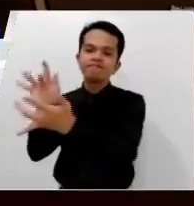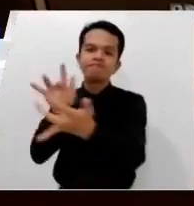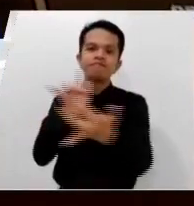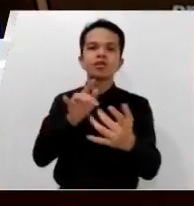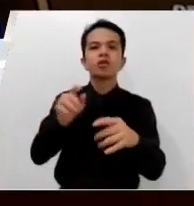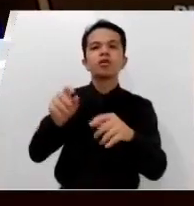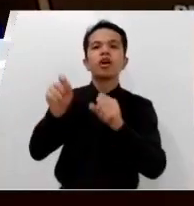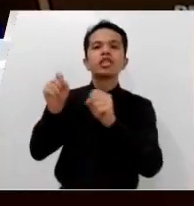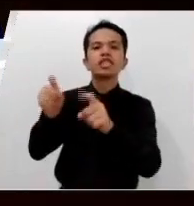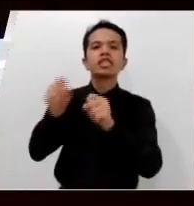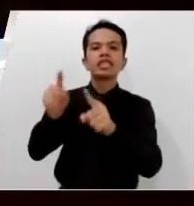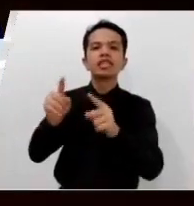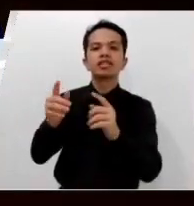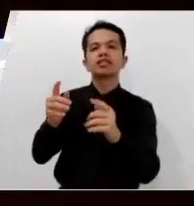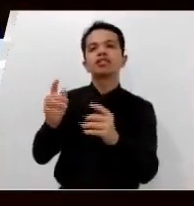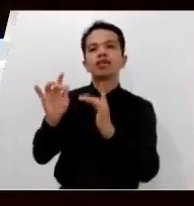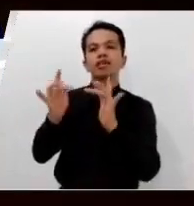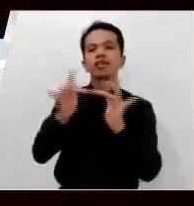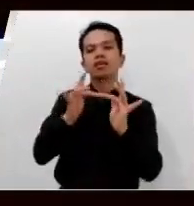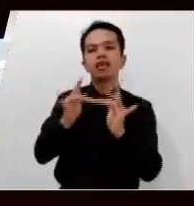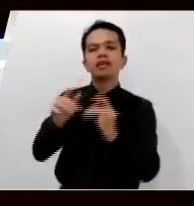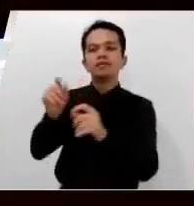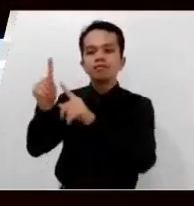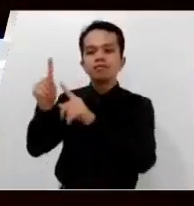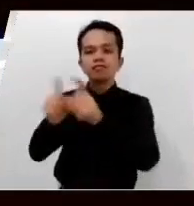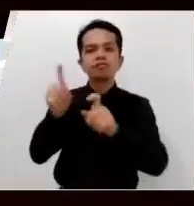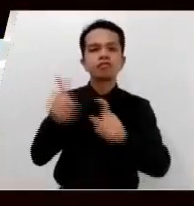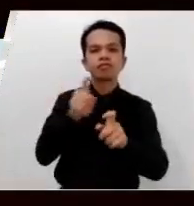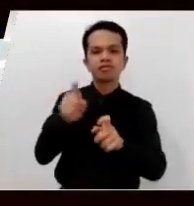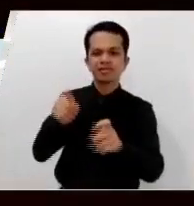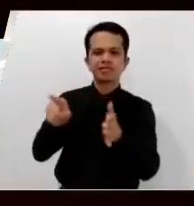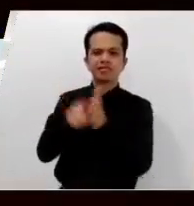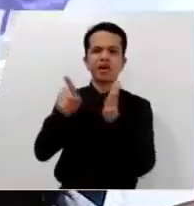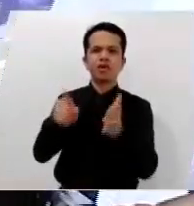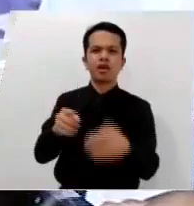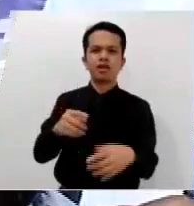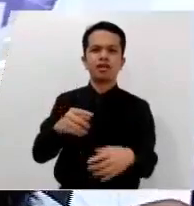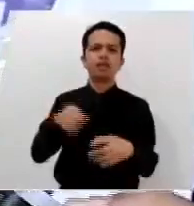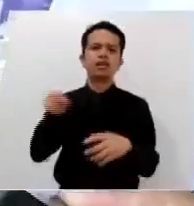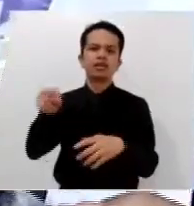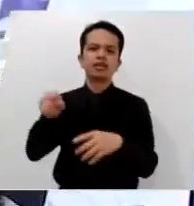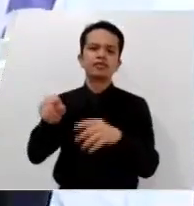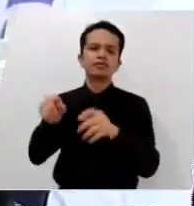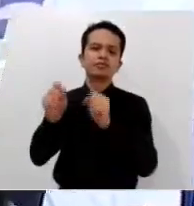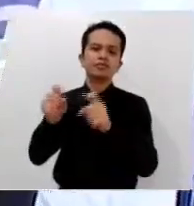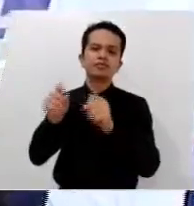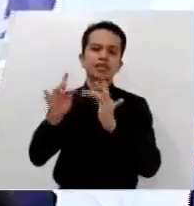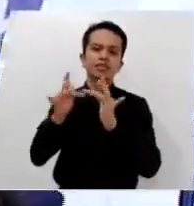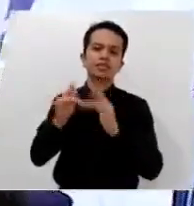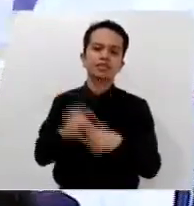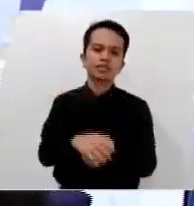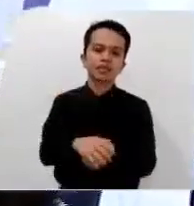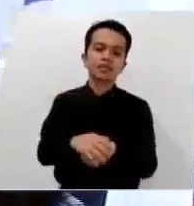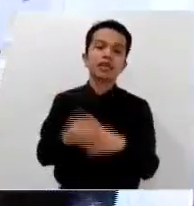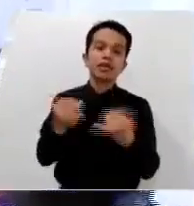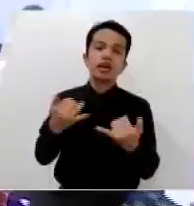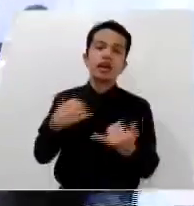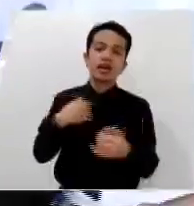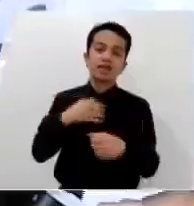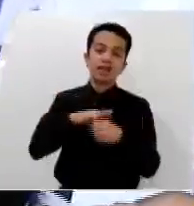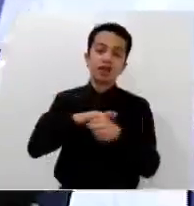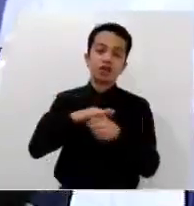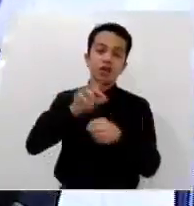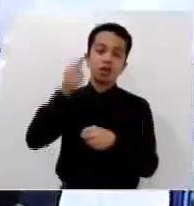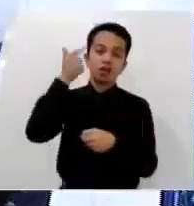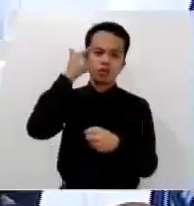ang online na bentahan ng paputok na ipinagbabawal lalo't mahirap itong mamonitor. Yung local government units din may effort